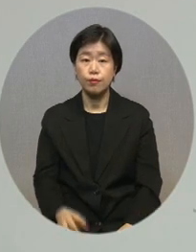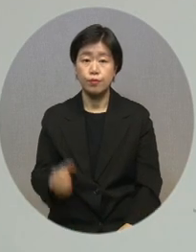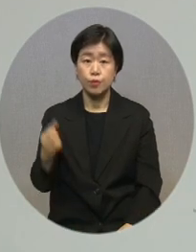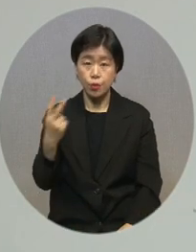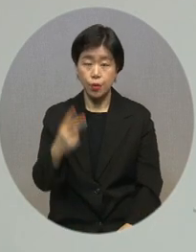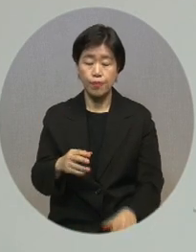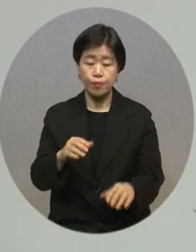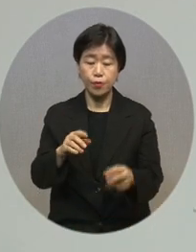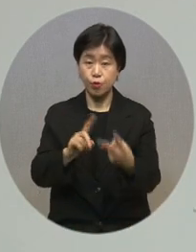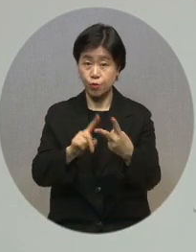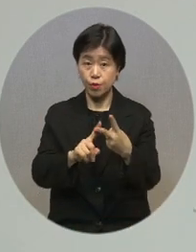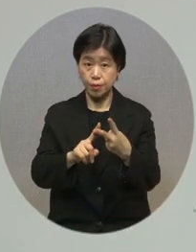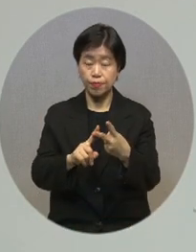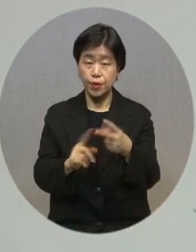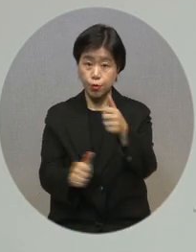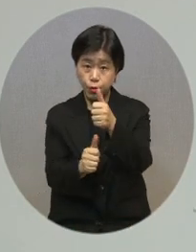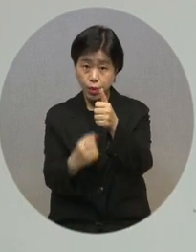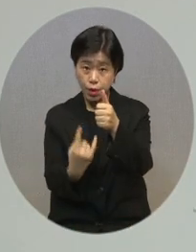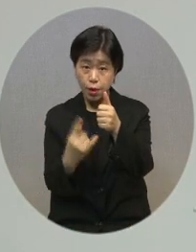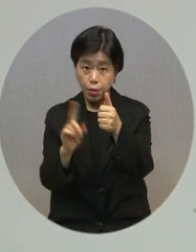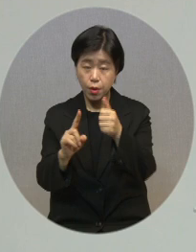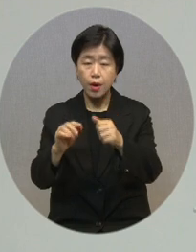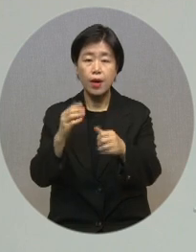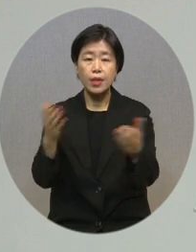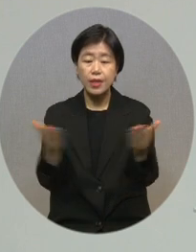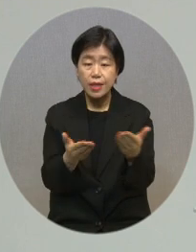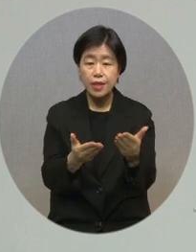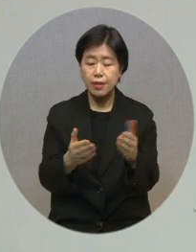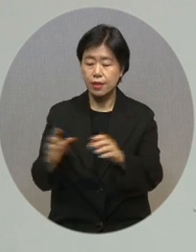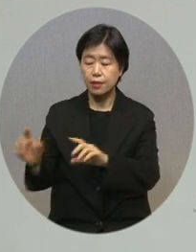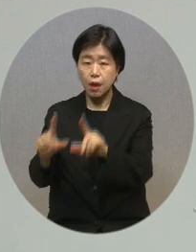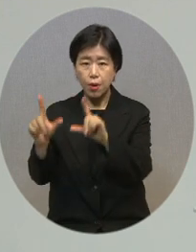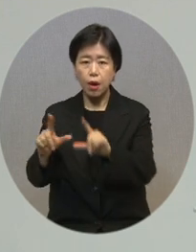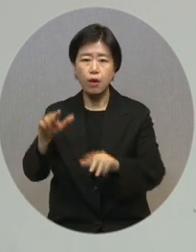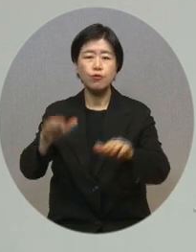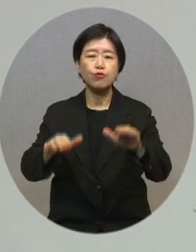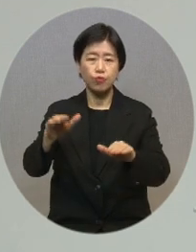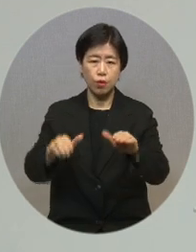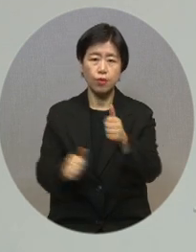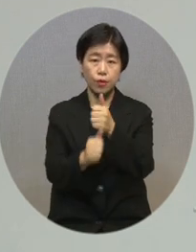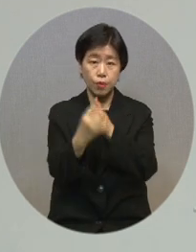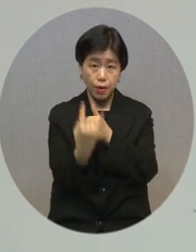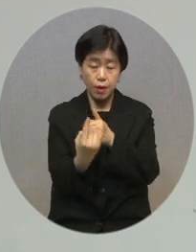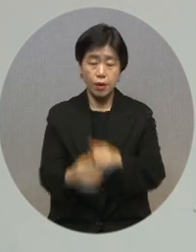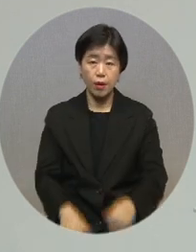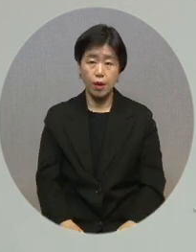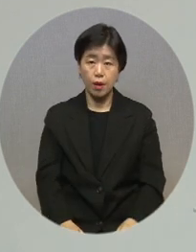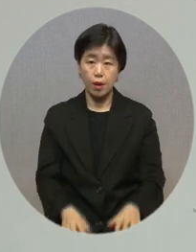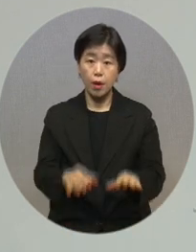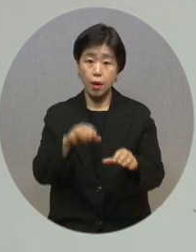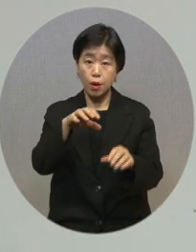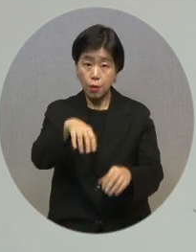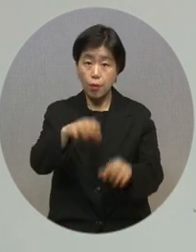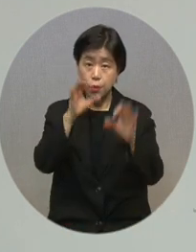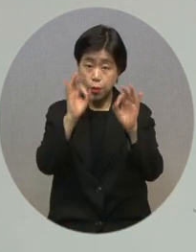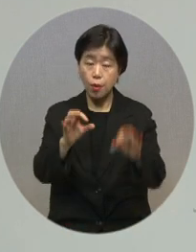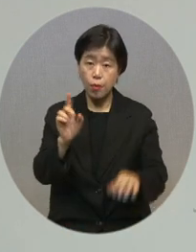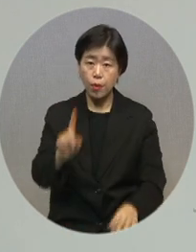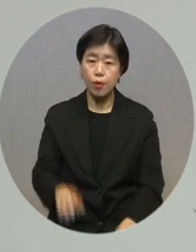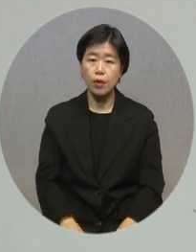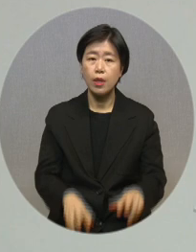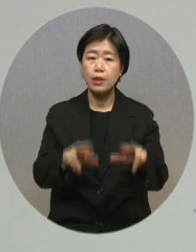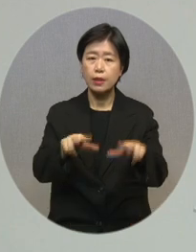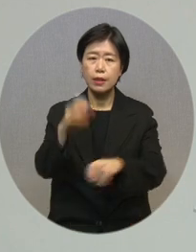그 균형위원회에서는 지금 근로시간 그 유연성 문제를 그 유연화 문제를 논의하기로 했는데 네.